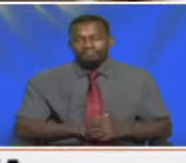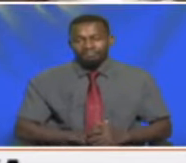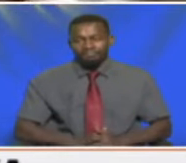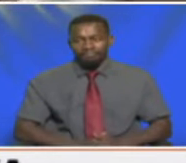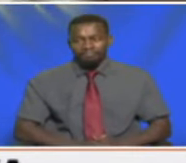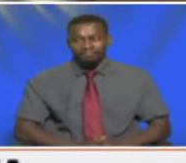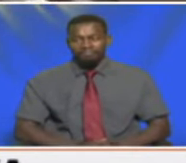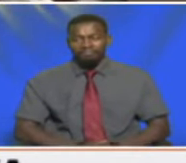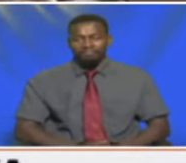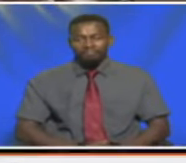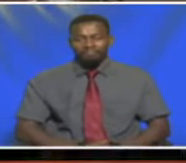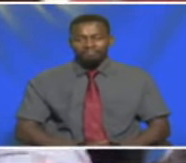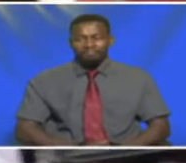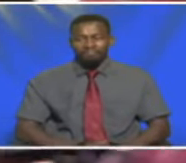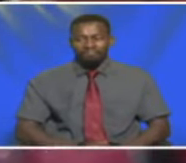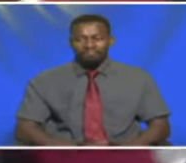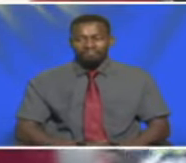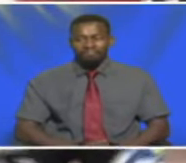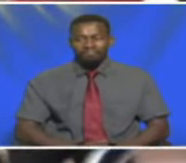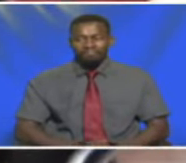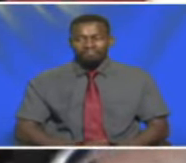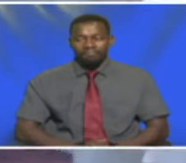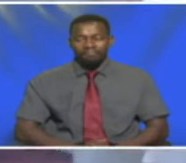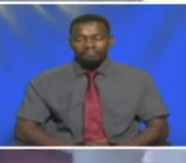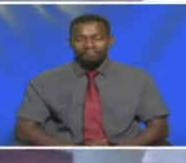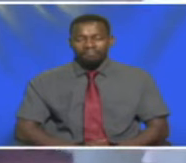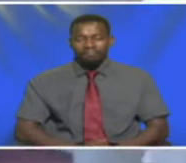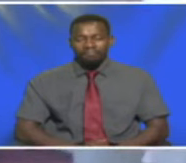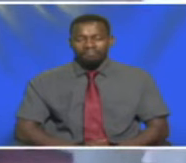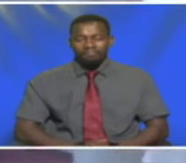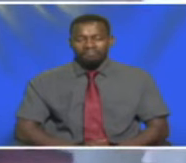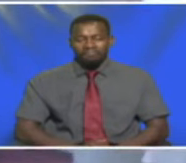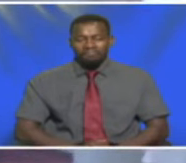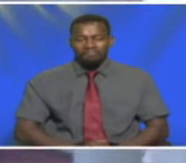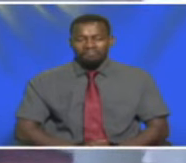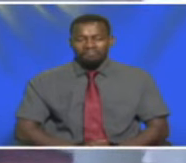KTN News, Nairobi. Na mtazamaji,